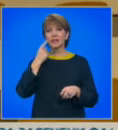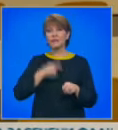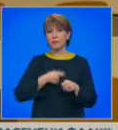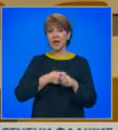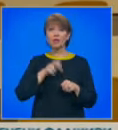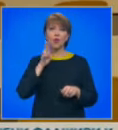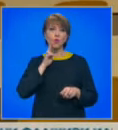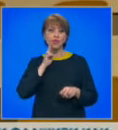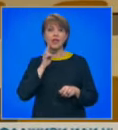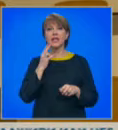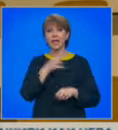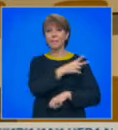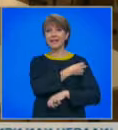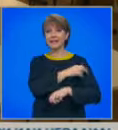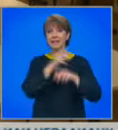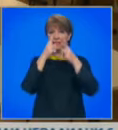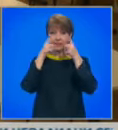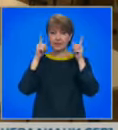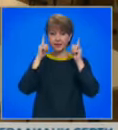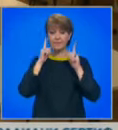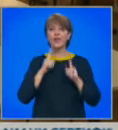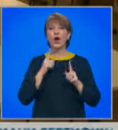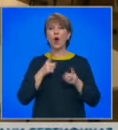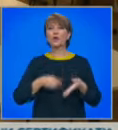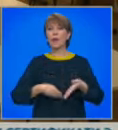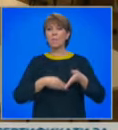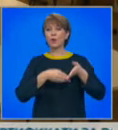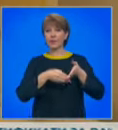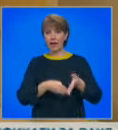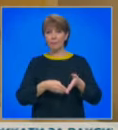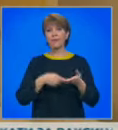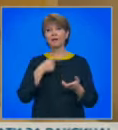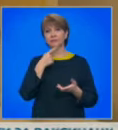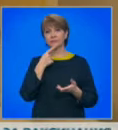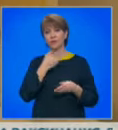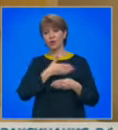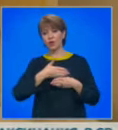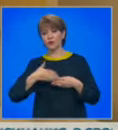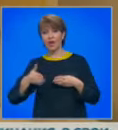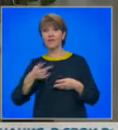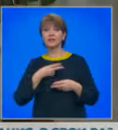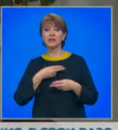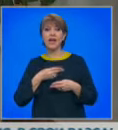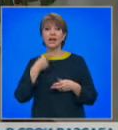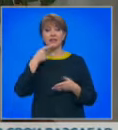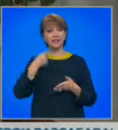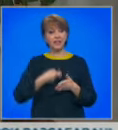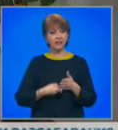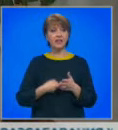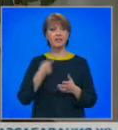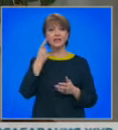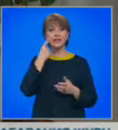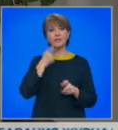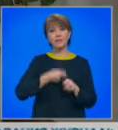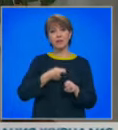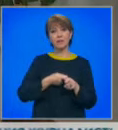синдикат образование към КТ Подкрепа обаче продължават да твърдят, че по-добре е тестовете да правят родителите вкъщи. Децата ще бъдат